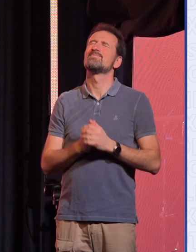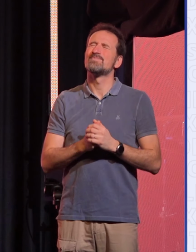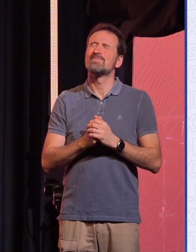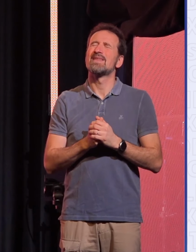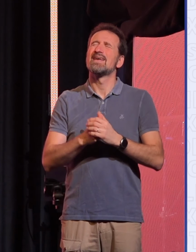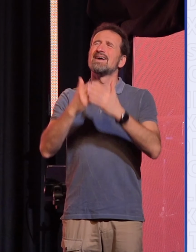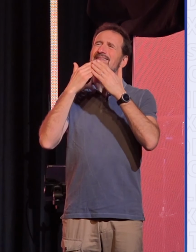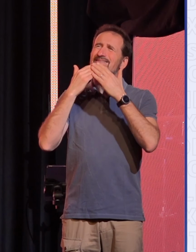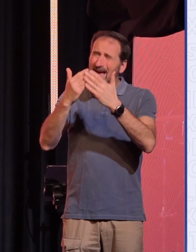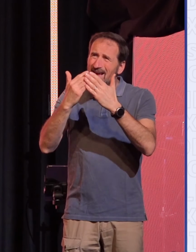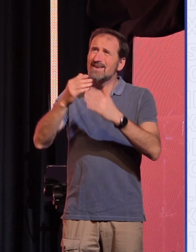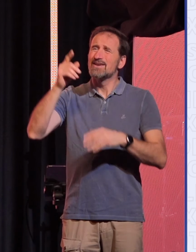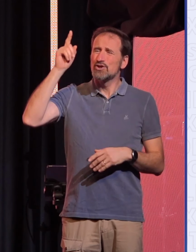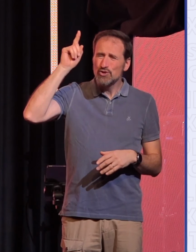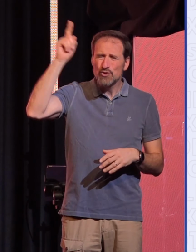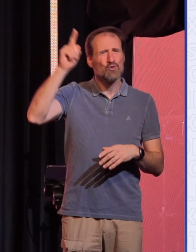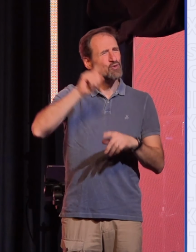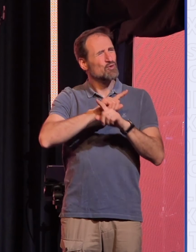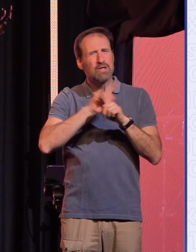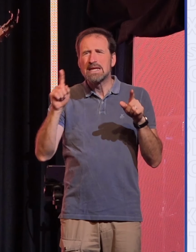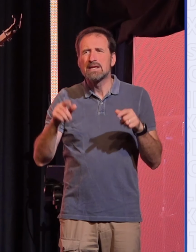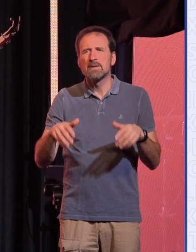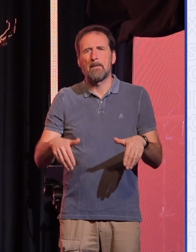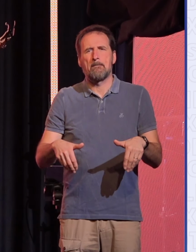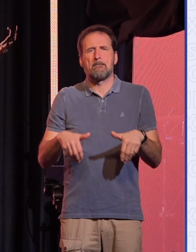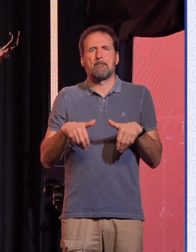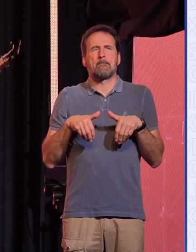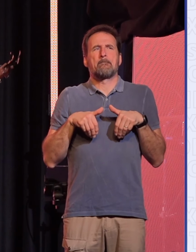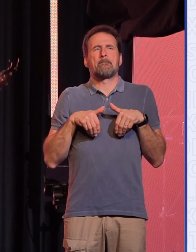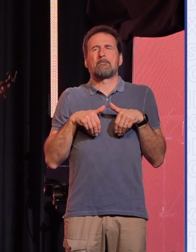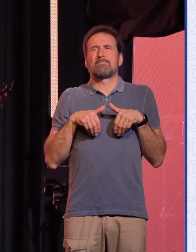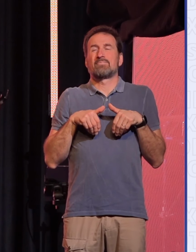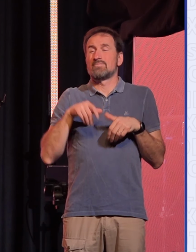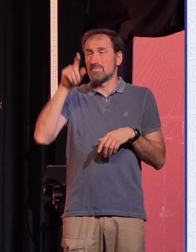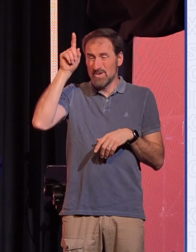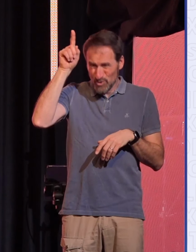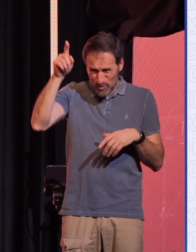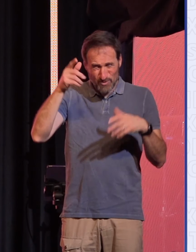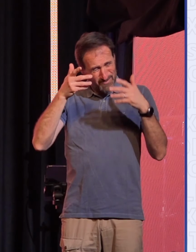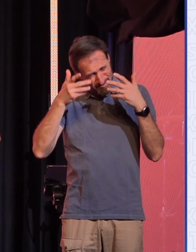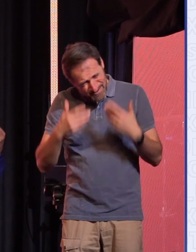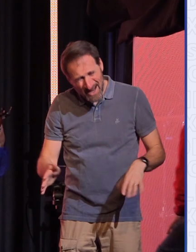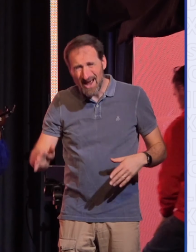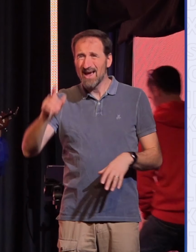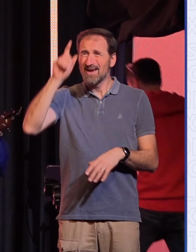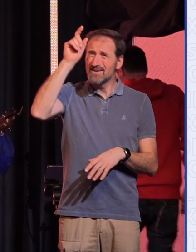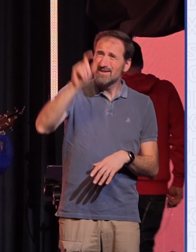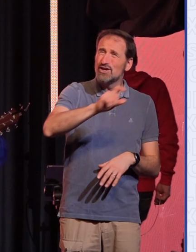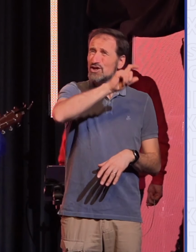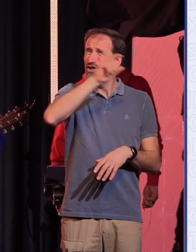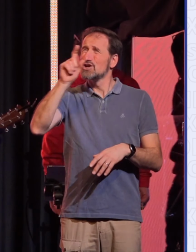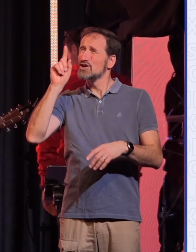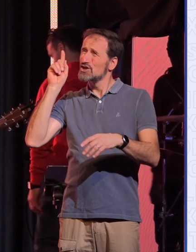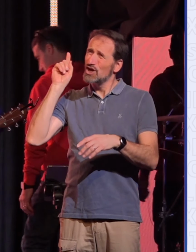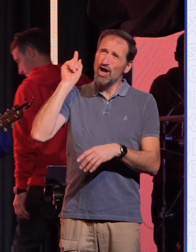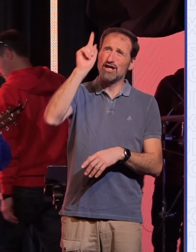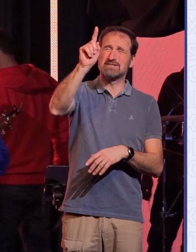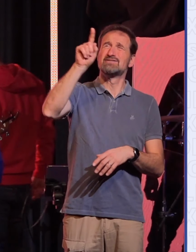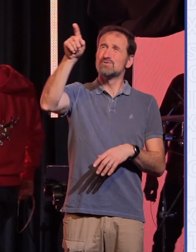dass du dich nicht zurückgehalten hast. Dass du ans Kreuz gegangen bist und für mich gestorben bist.